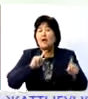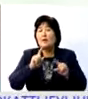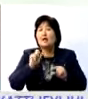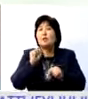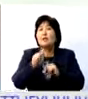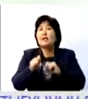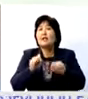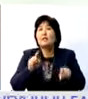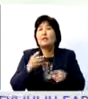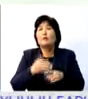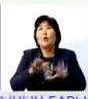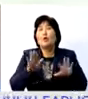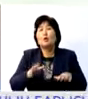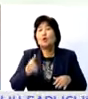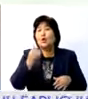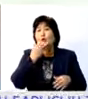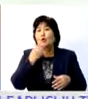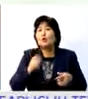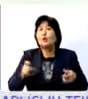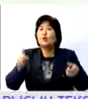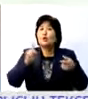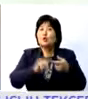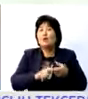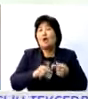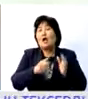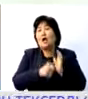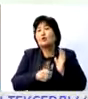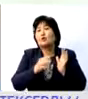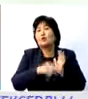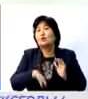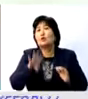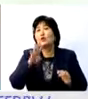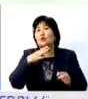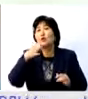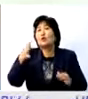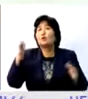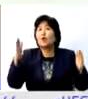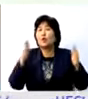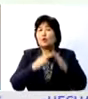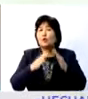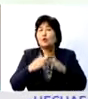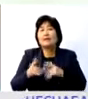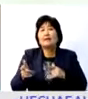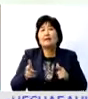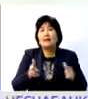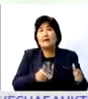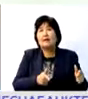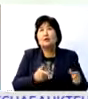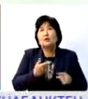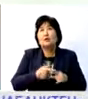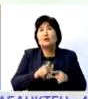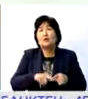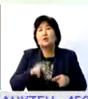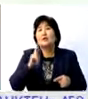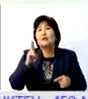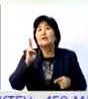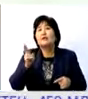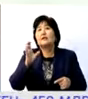сәйкес орталық жылу жүйесіне қосылған 694 көпқабатты тұрғын үйлердің дайындығы жөнінде пәтер